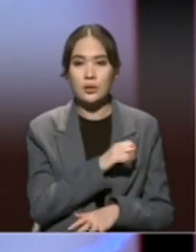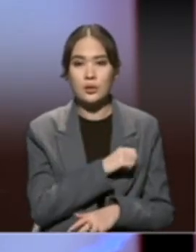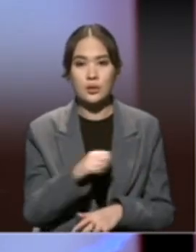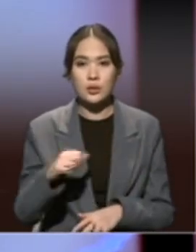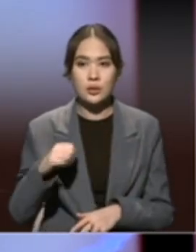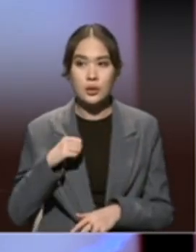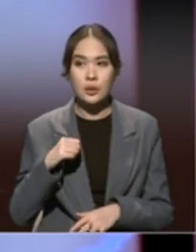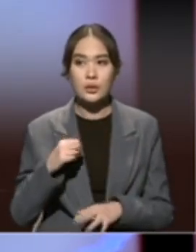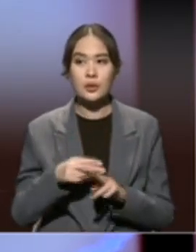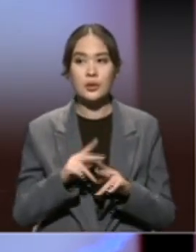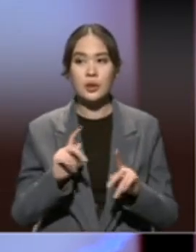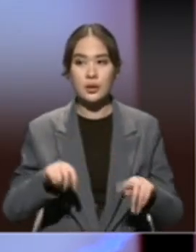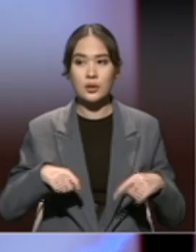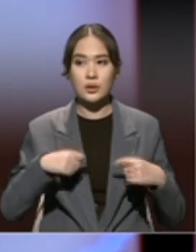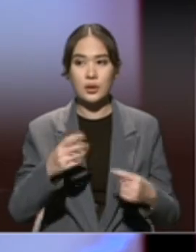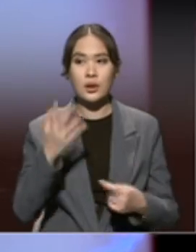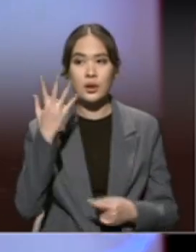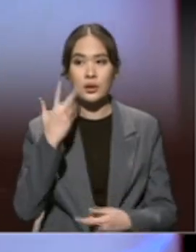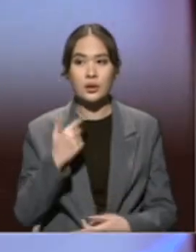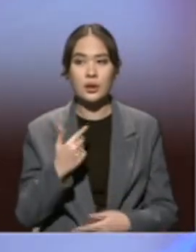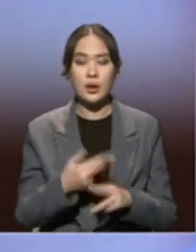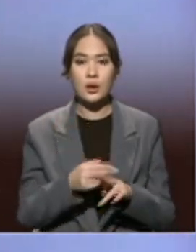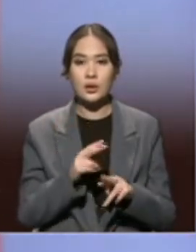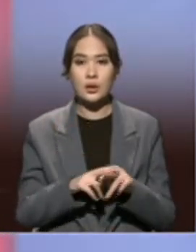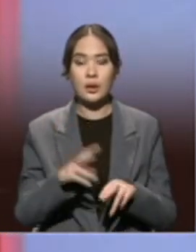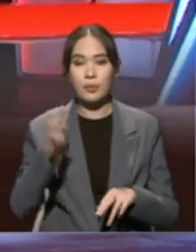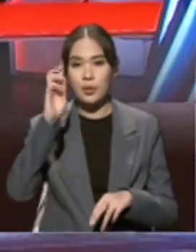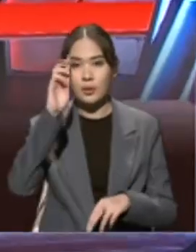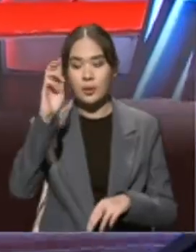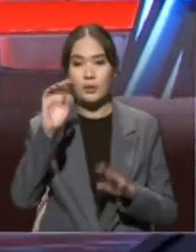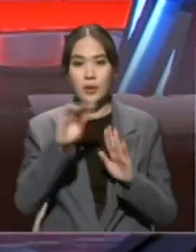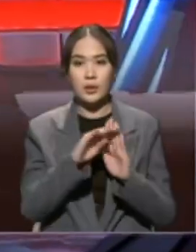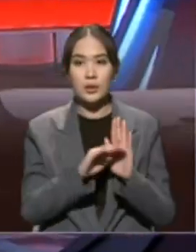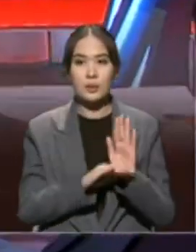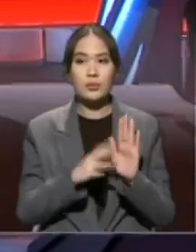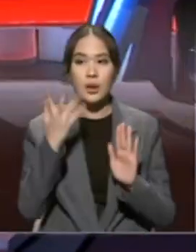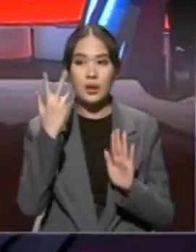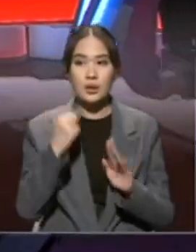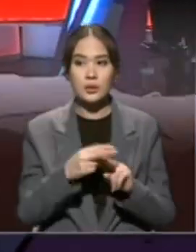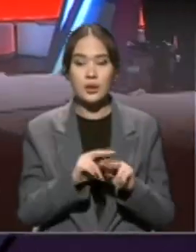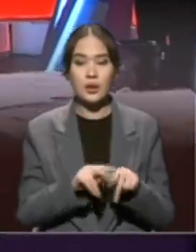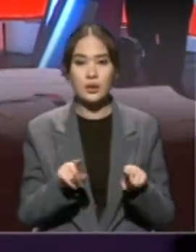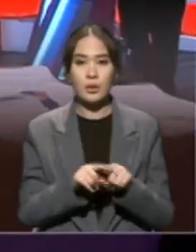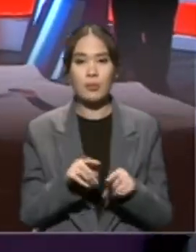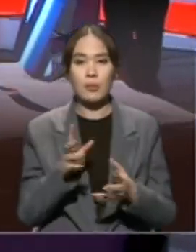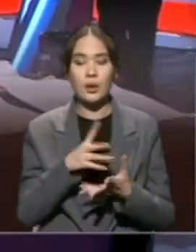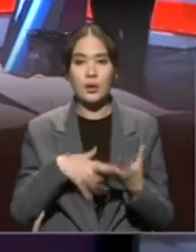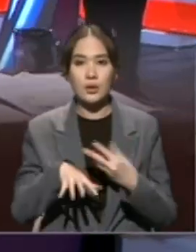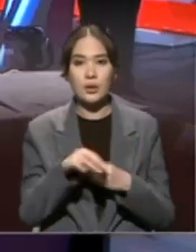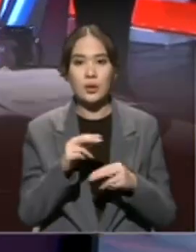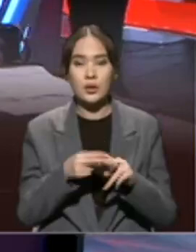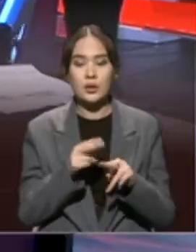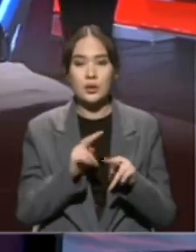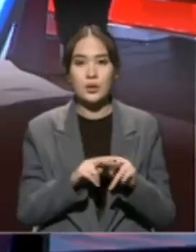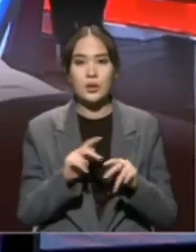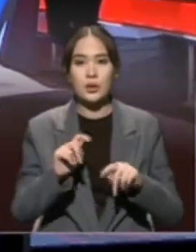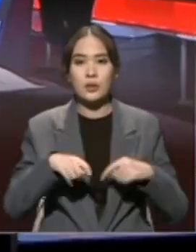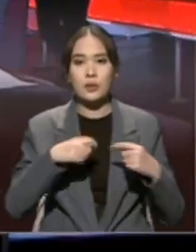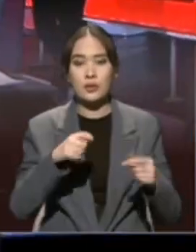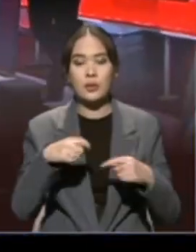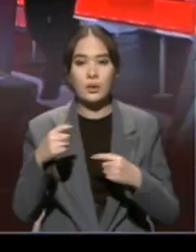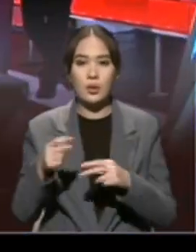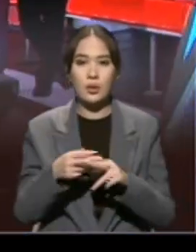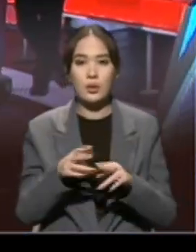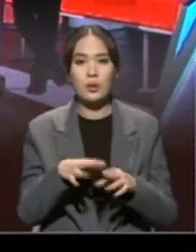жаңағы тізгінді берген кезде ғана. Ал егер де мынада мемлекеттік бағдарлама деп бұл тағы да жаңағындай барлық жерде насихатталады. Барлық мынау